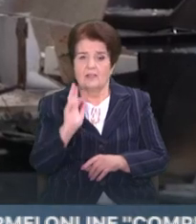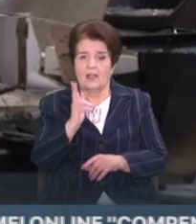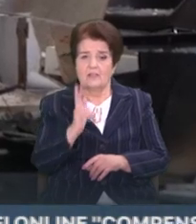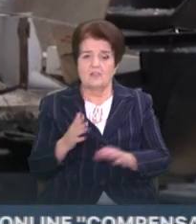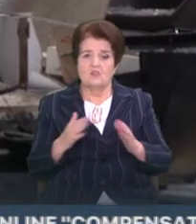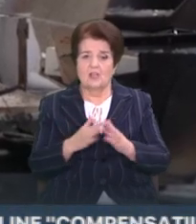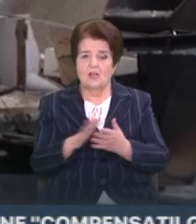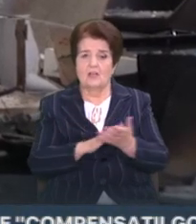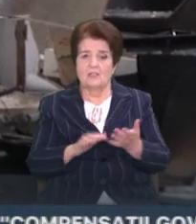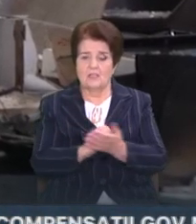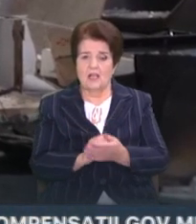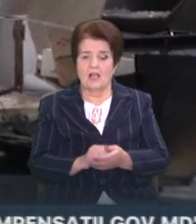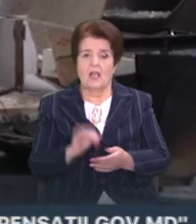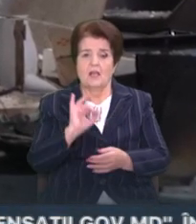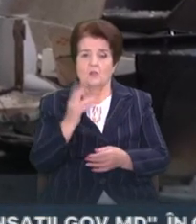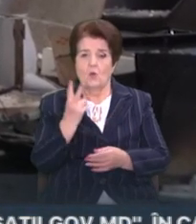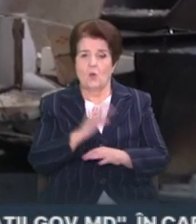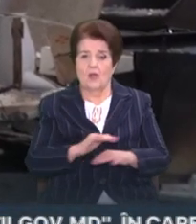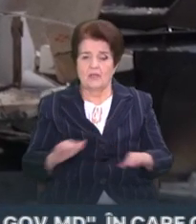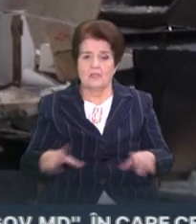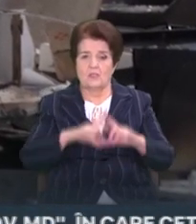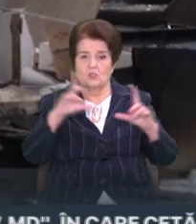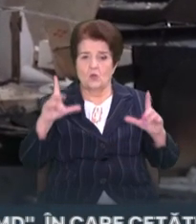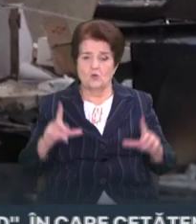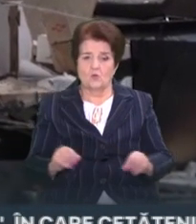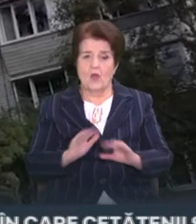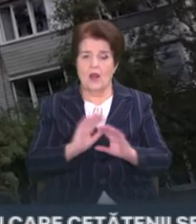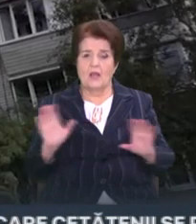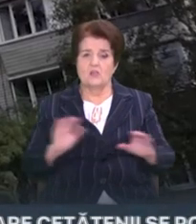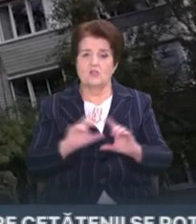de clădiri rezidențiale, 2 grădinițe, o școală, magazine și linii de tensiune.